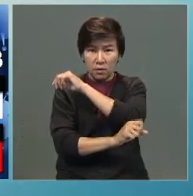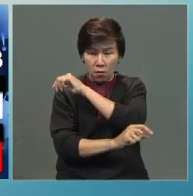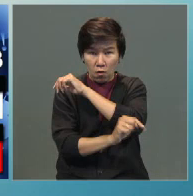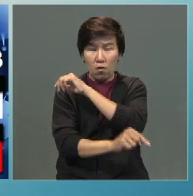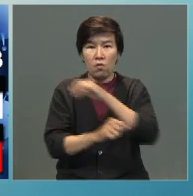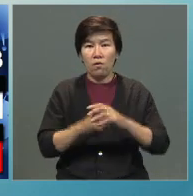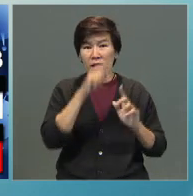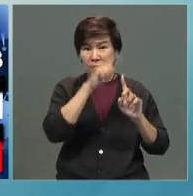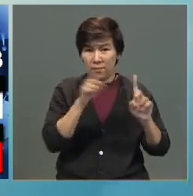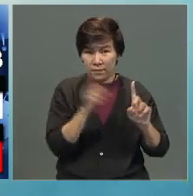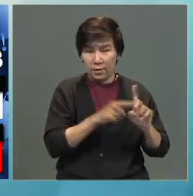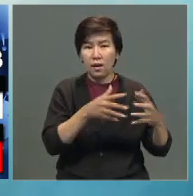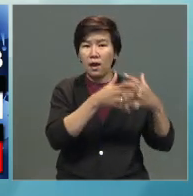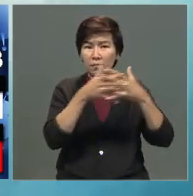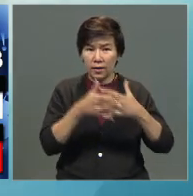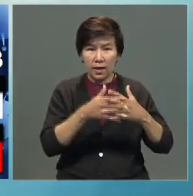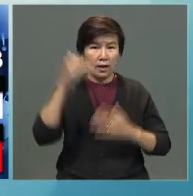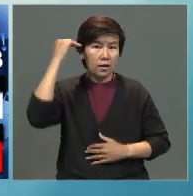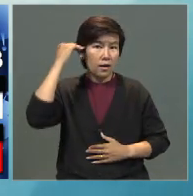ล้านประชากรแต่ไรก็ตามแต่ครับซ้ายมืออิตาลีสิงคโปร์สหราชอาณาจักร3